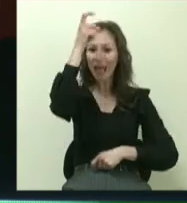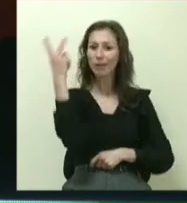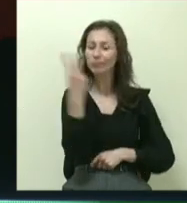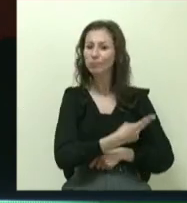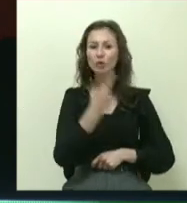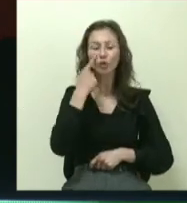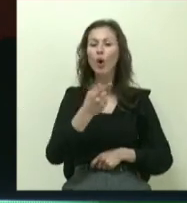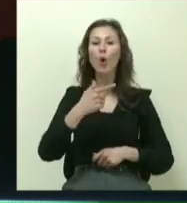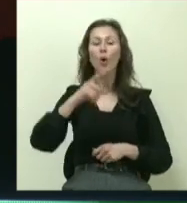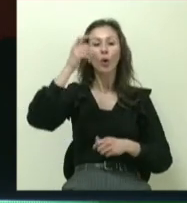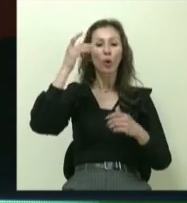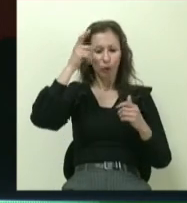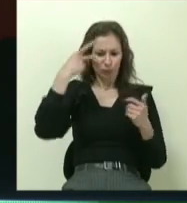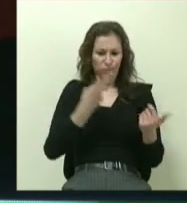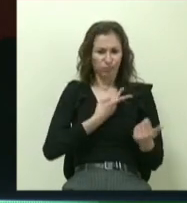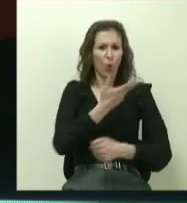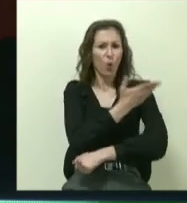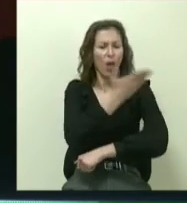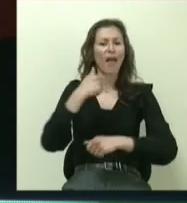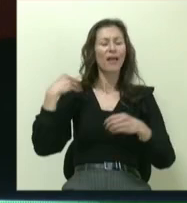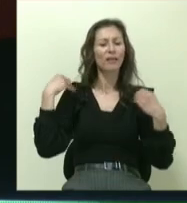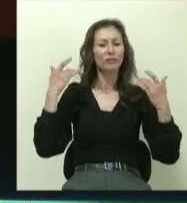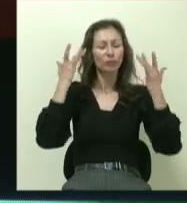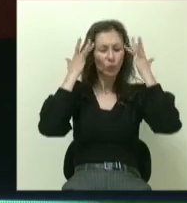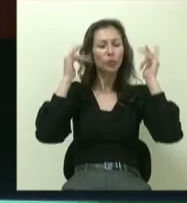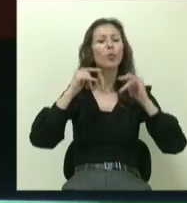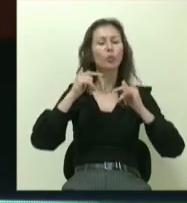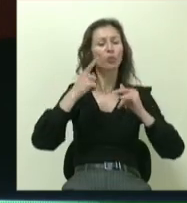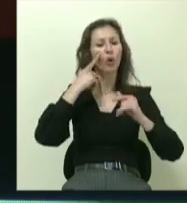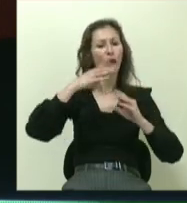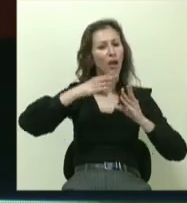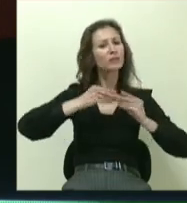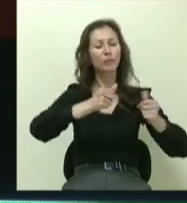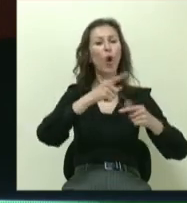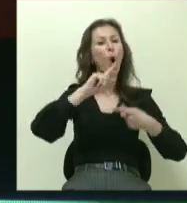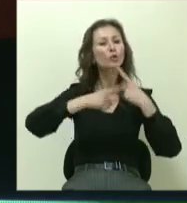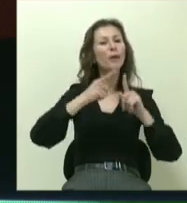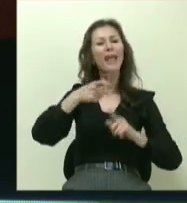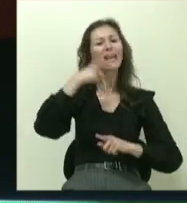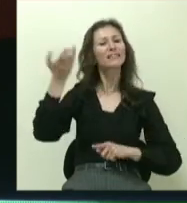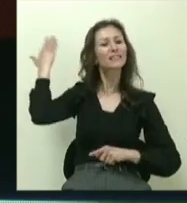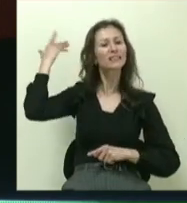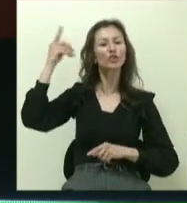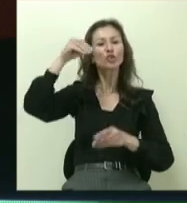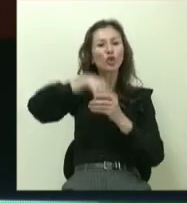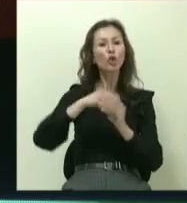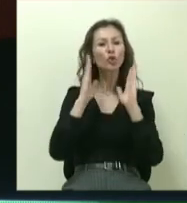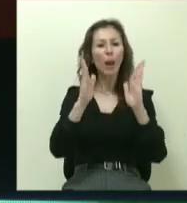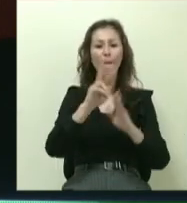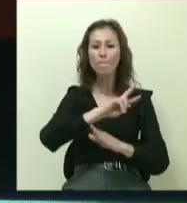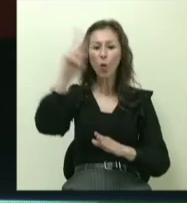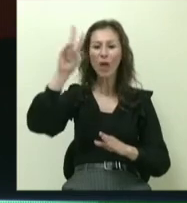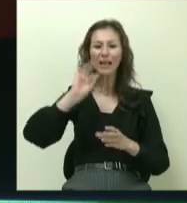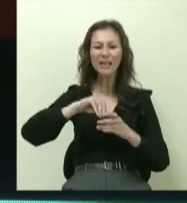ülke kültürünü aşındırabilir veya ülkeyi Osmanlı'nın son dönemindeki gibi modern